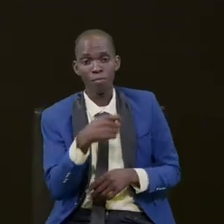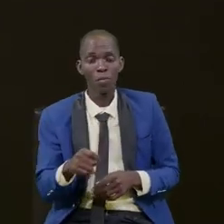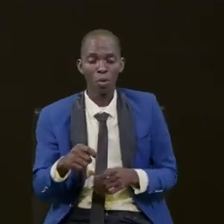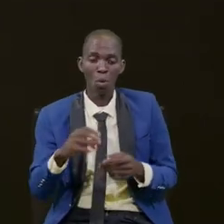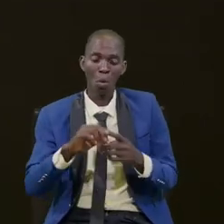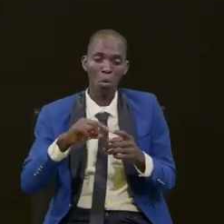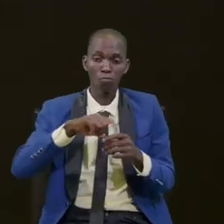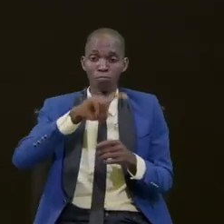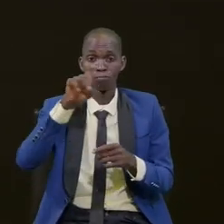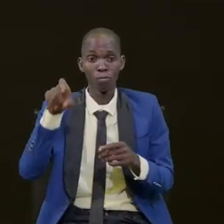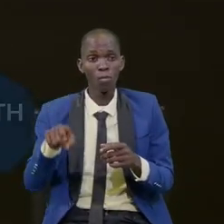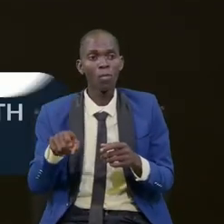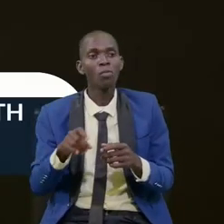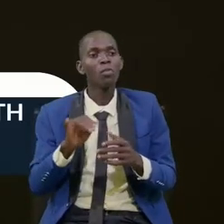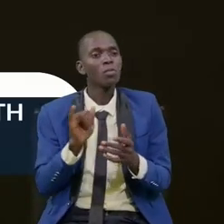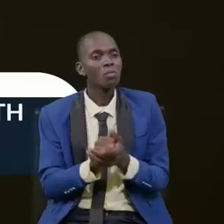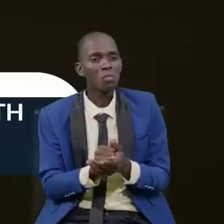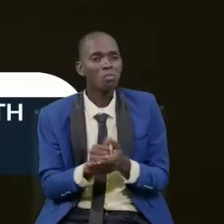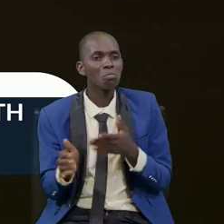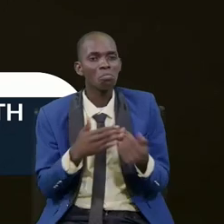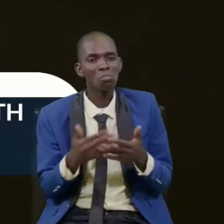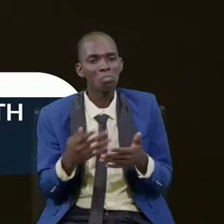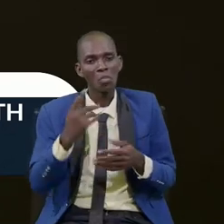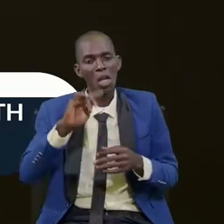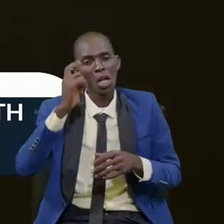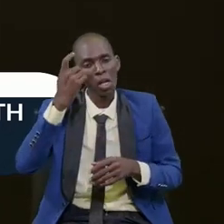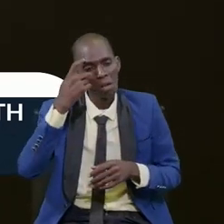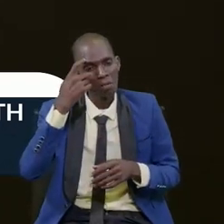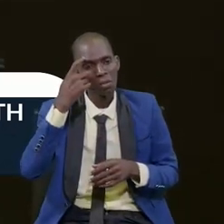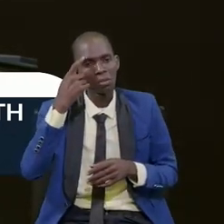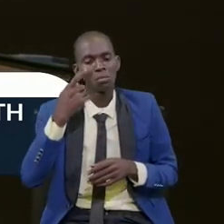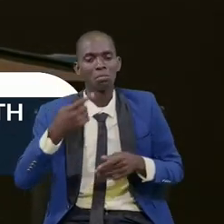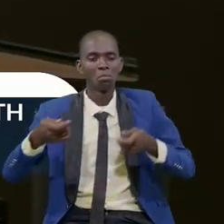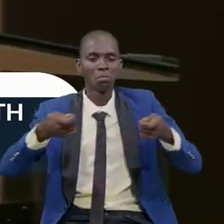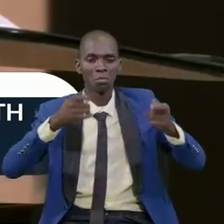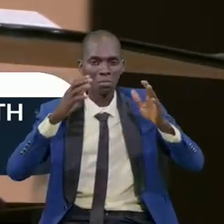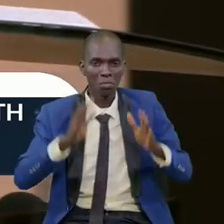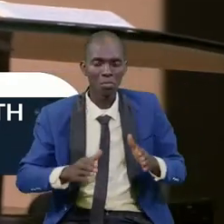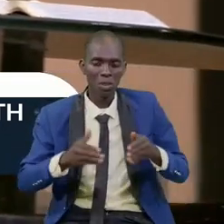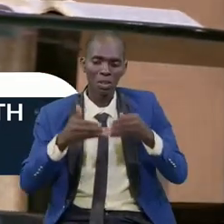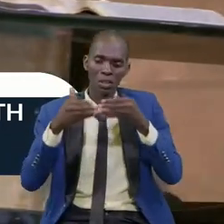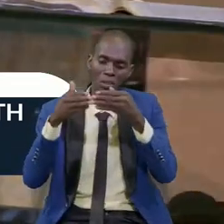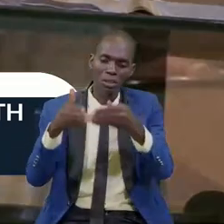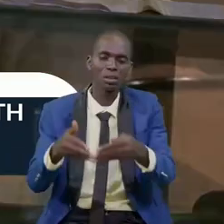sont dirigés par un très petit gouvernail au gré du pilote.